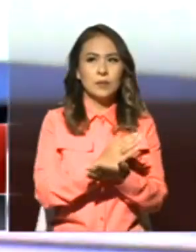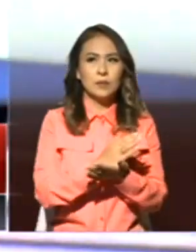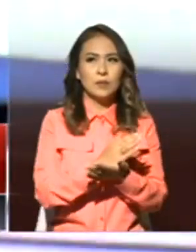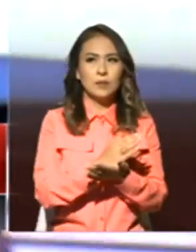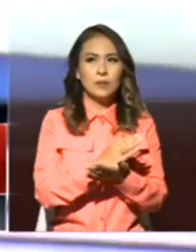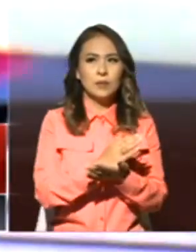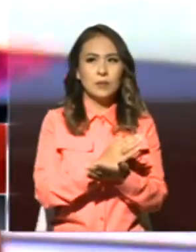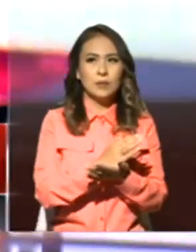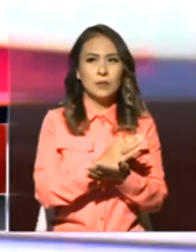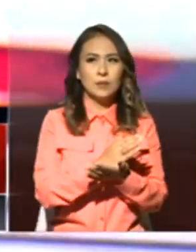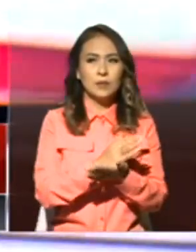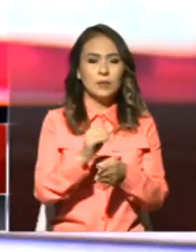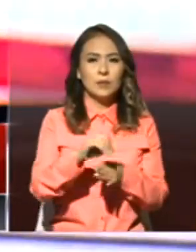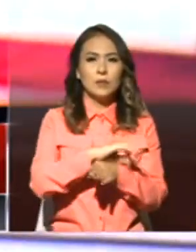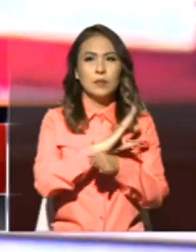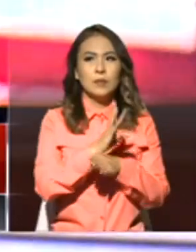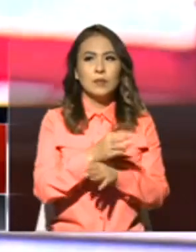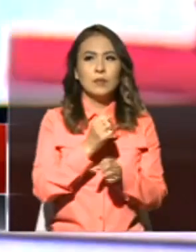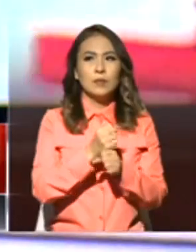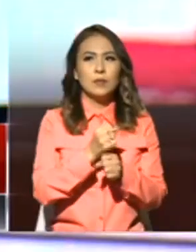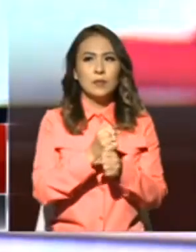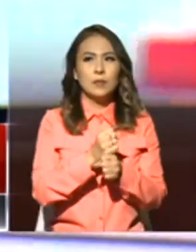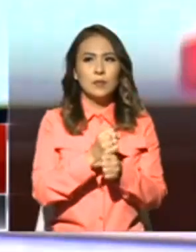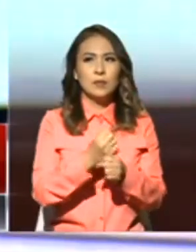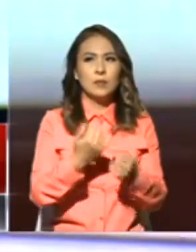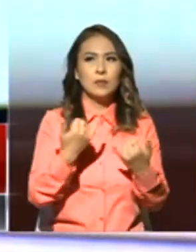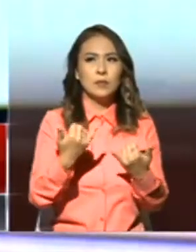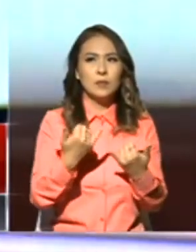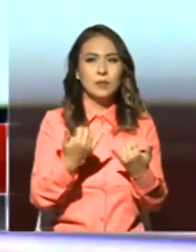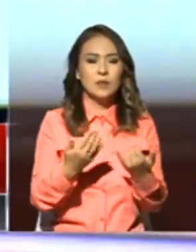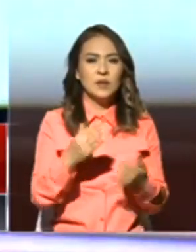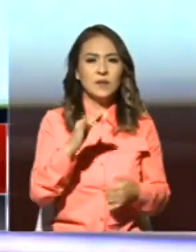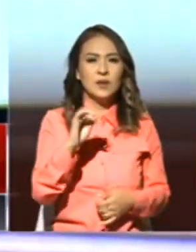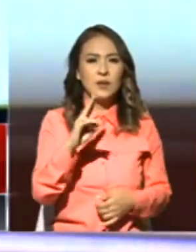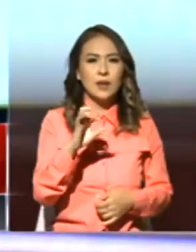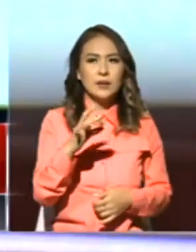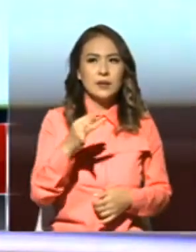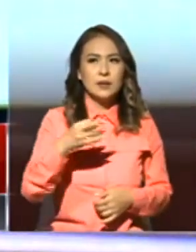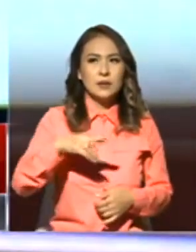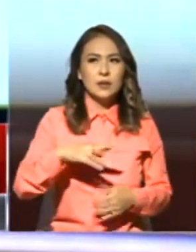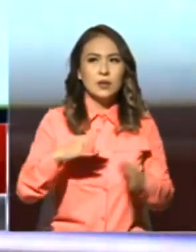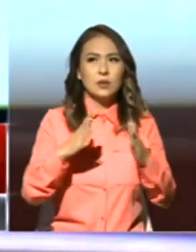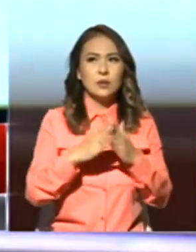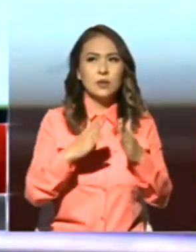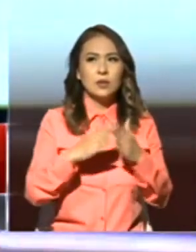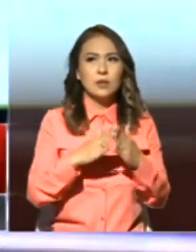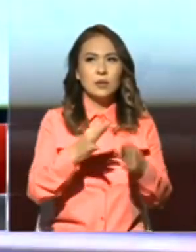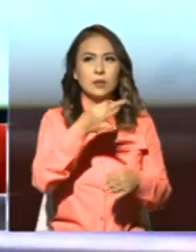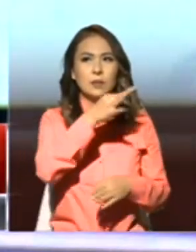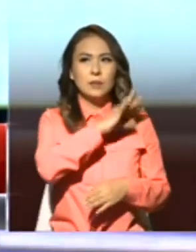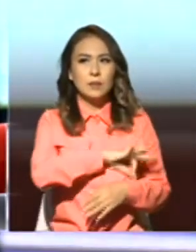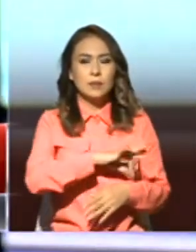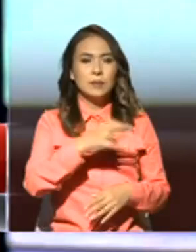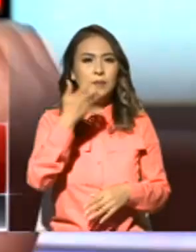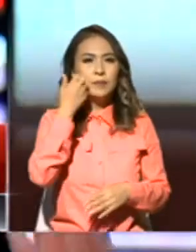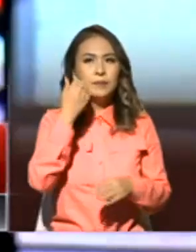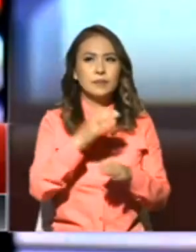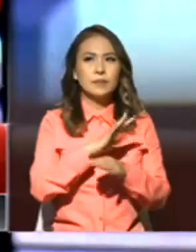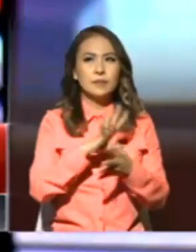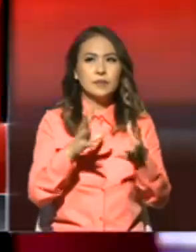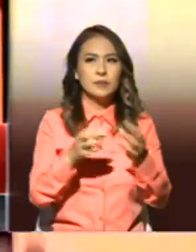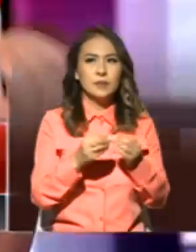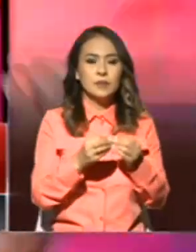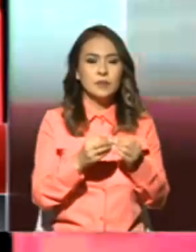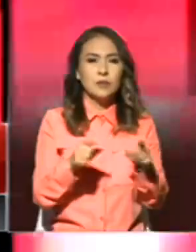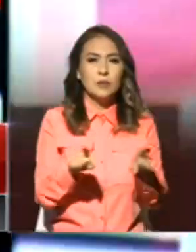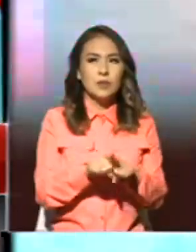не болуы дегенді қамтамасыз етілуі. Сондықтан бізде қазір финансализация дейді. Яғни баспананы біз пайда ретінде қараймыз. Оны бәрі соны қарап